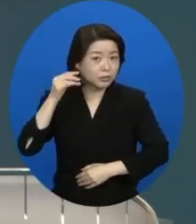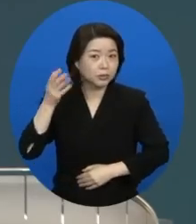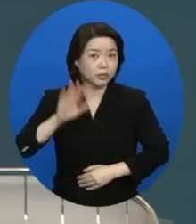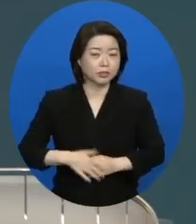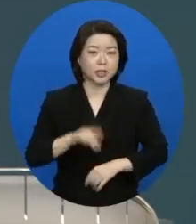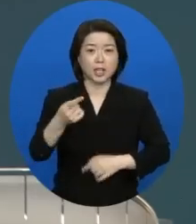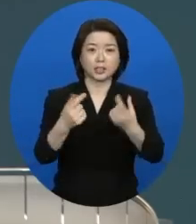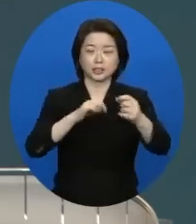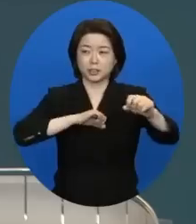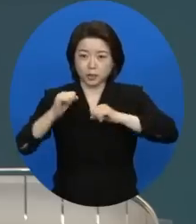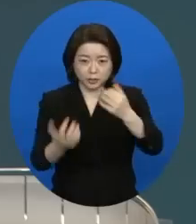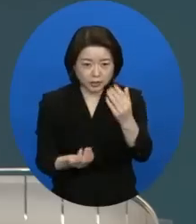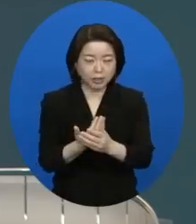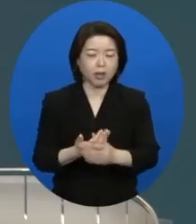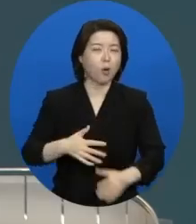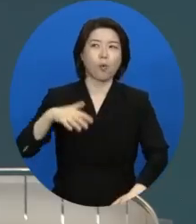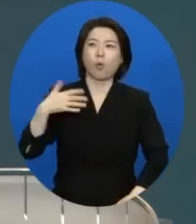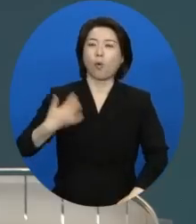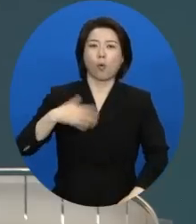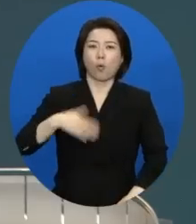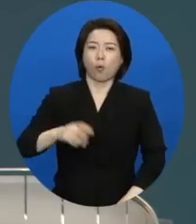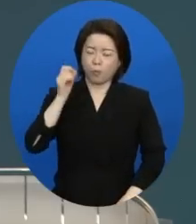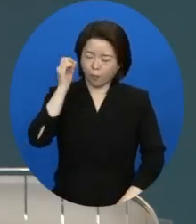그런 역사가 일어났다면 대단한 거죠.